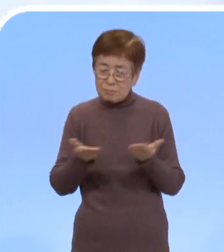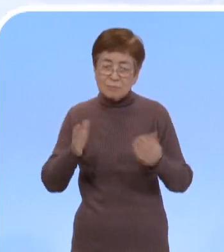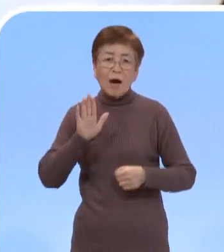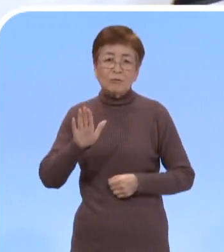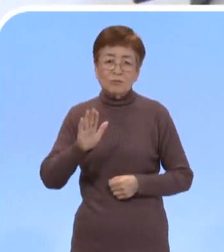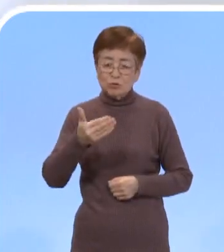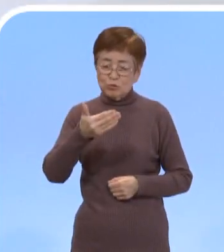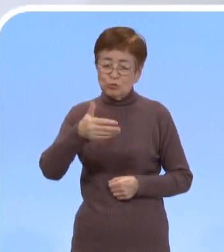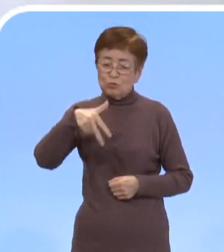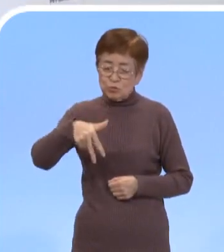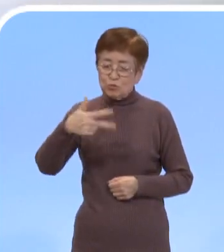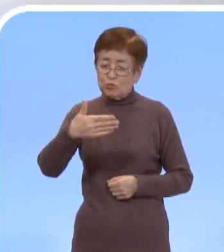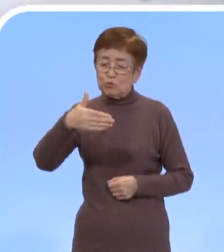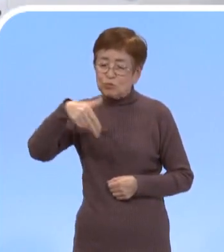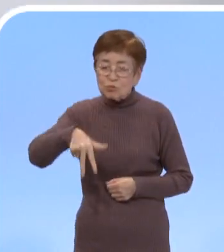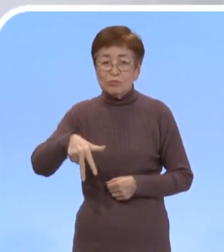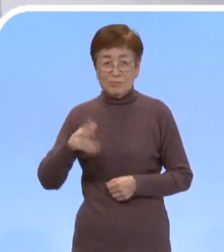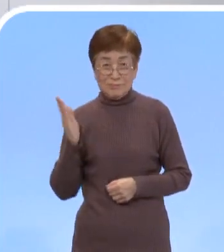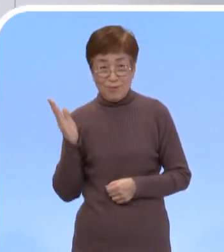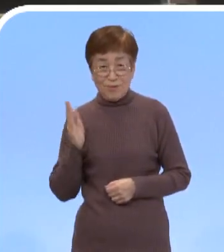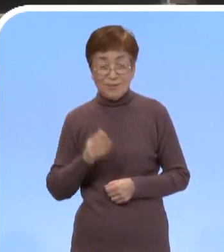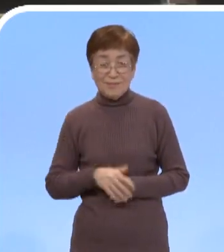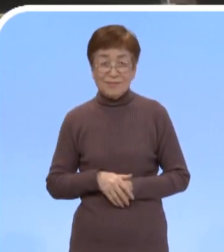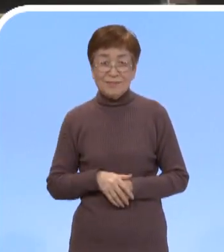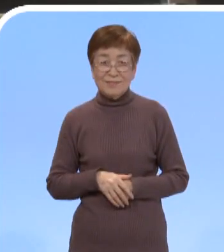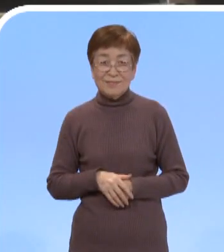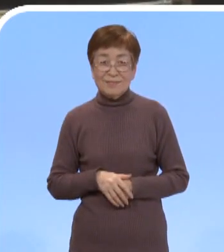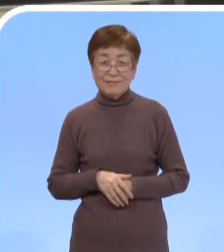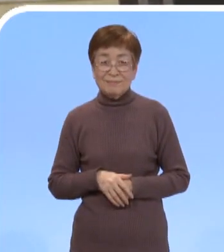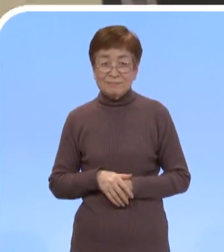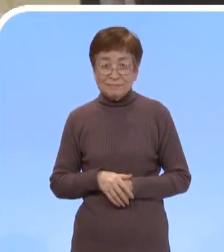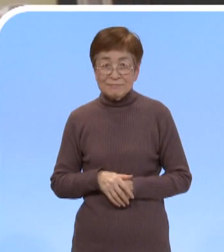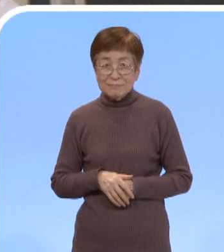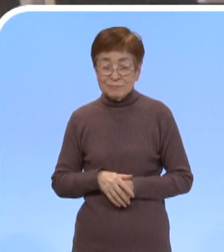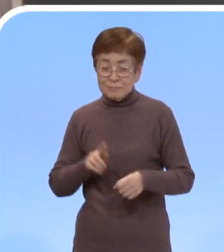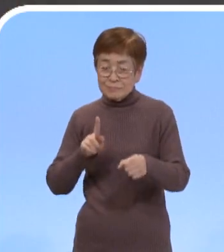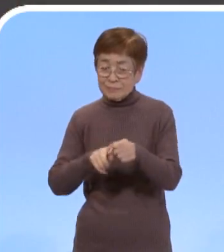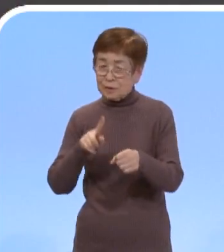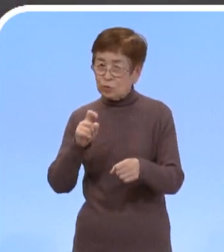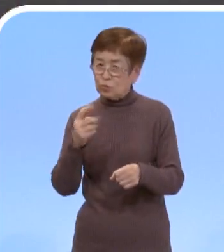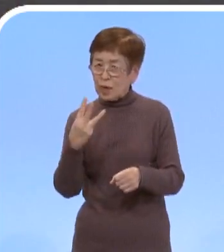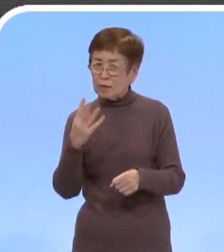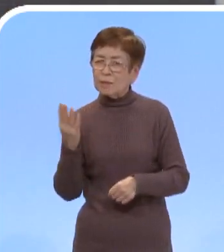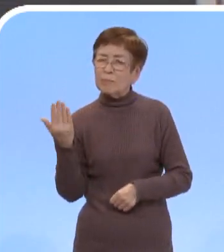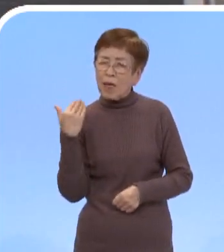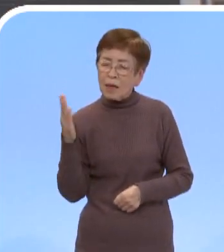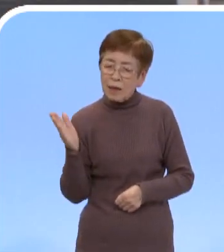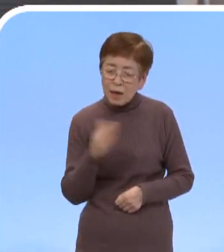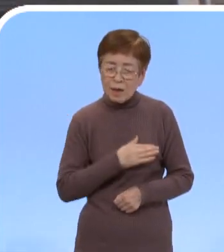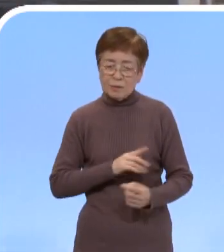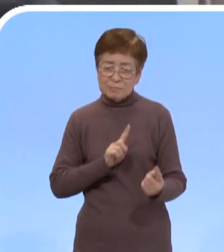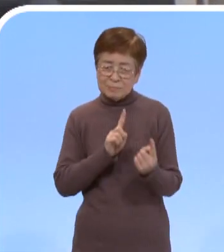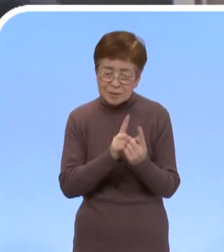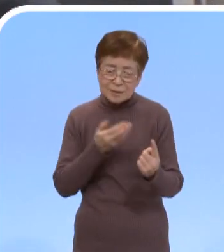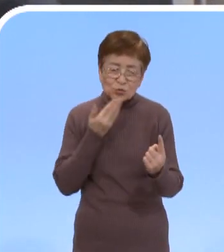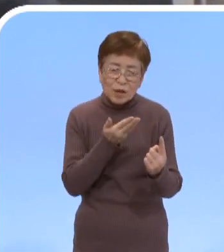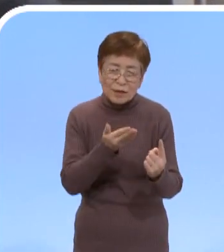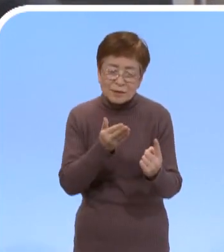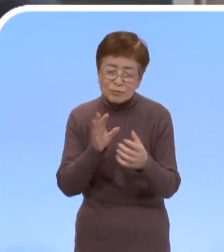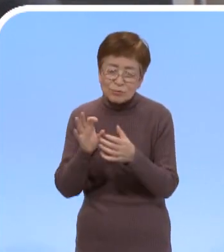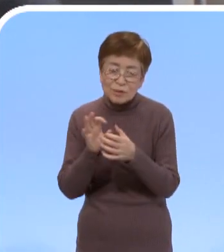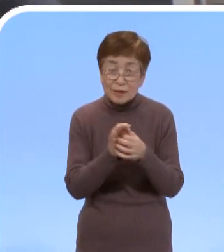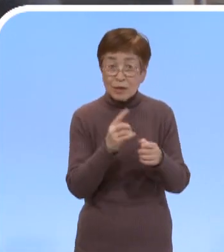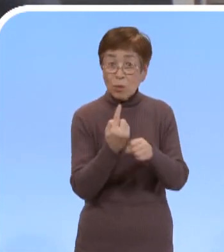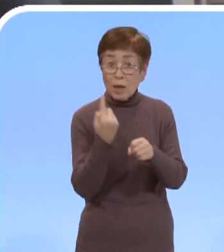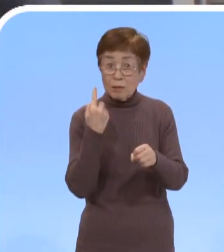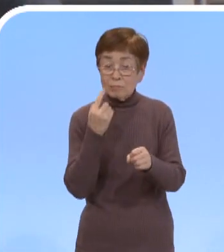クスクスさんっていう、はいはい、おうちカフェなんです。 岡本さんが13年前から取材を続け、去年リ